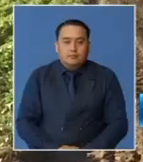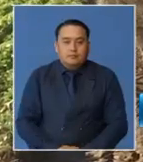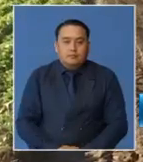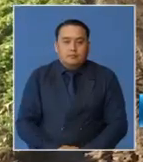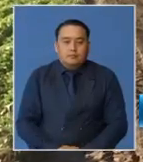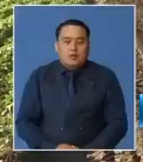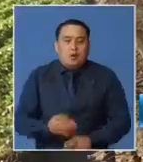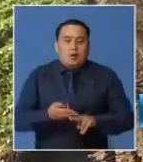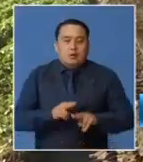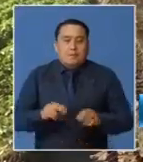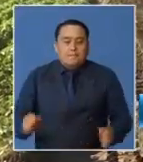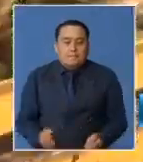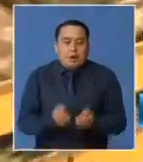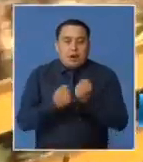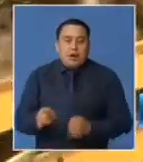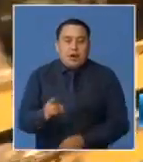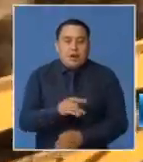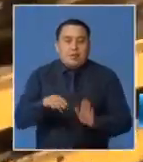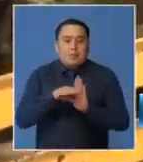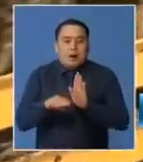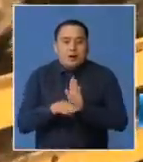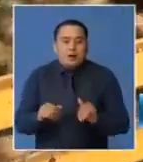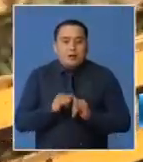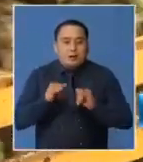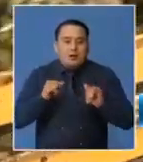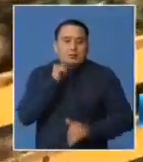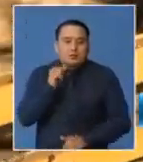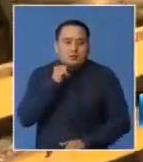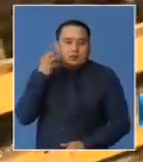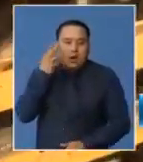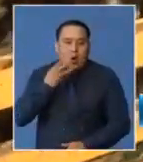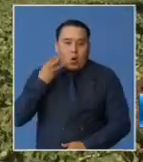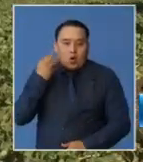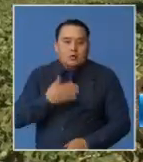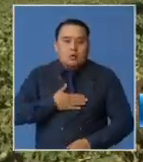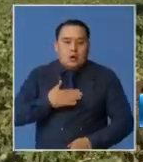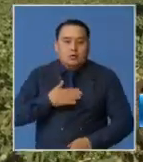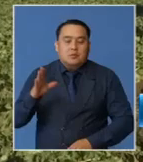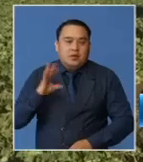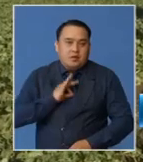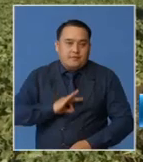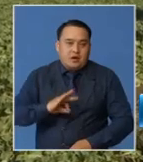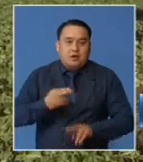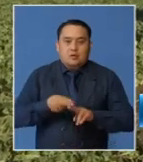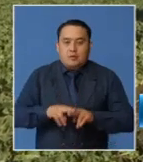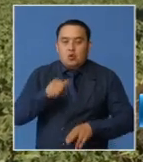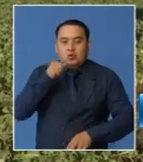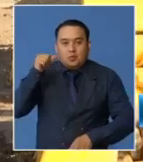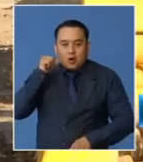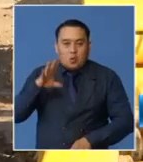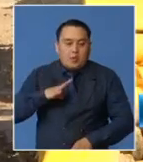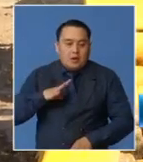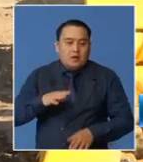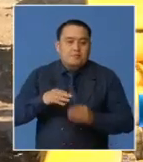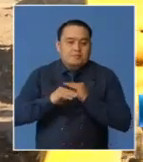При такой колоссальной поддержке региональной программы развития свекловодства выращивать эту культуру в наши дни стало выгодно. Только в прошлом году